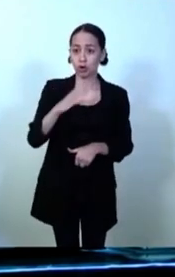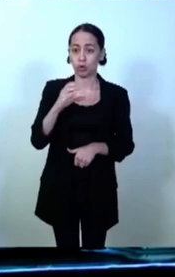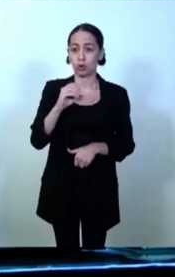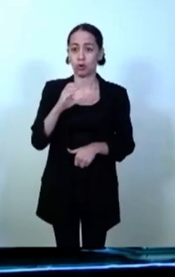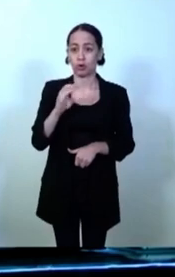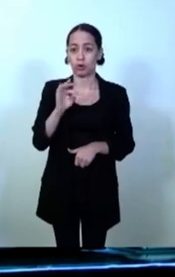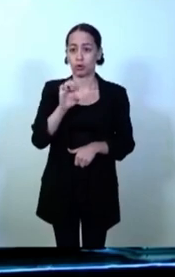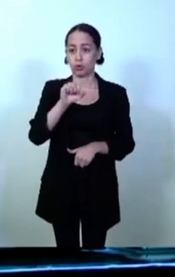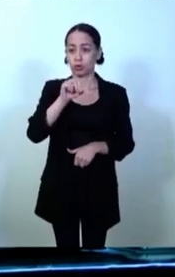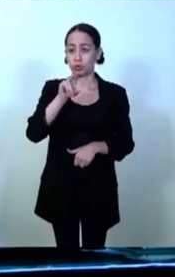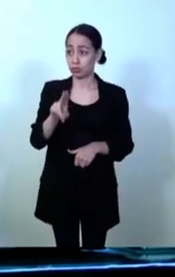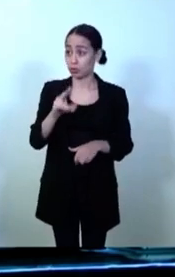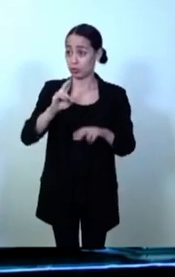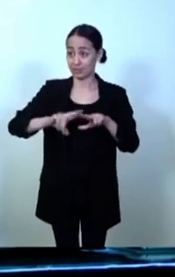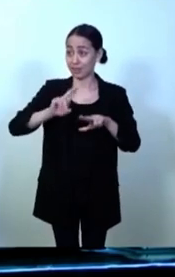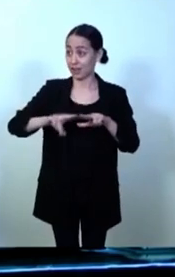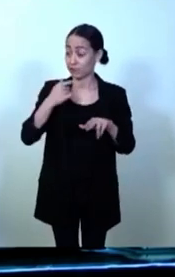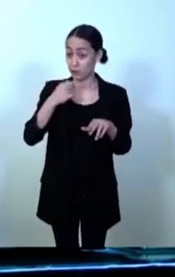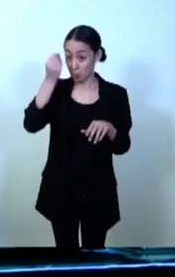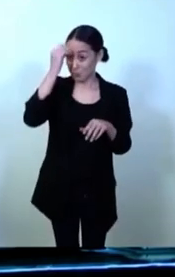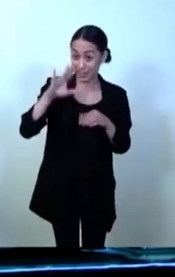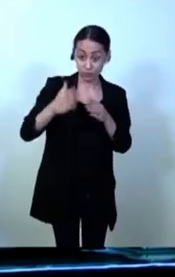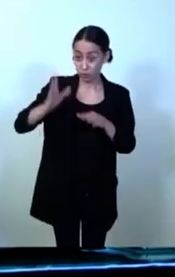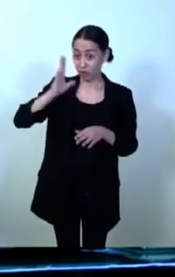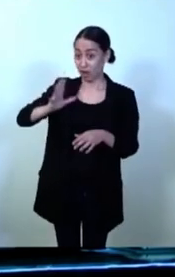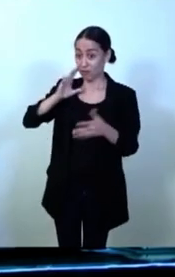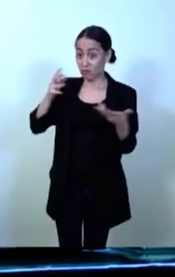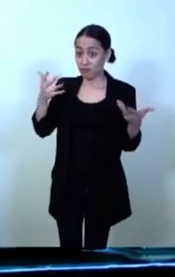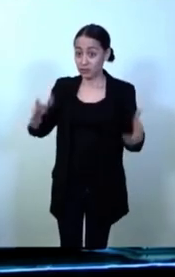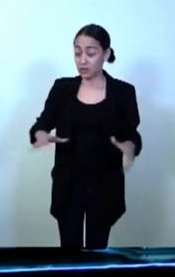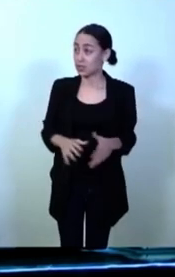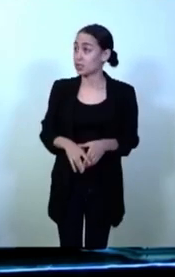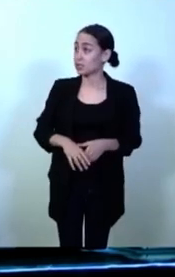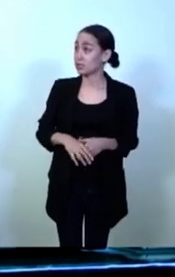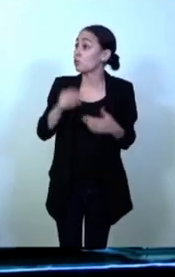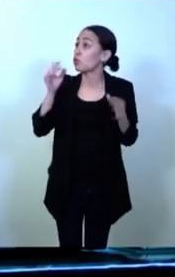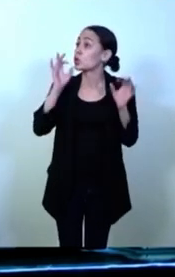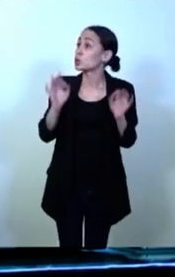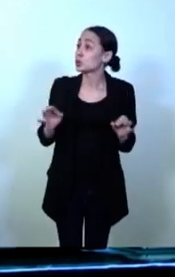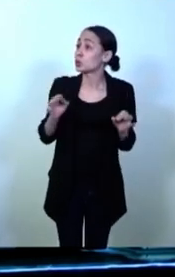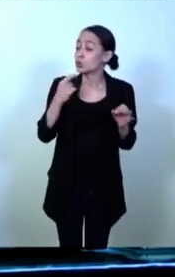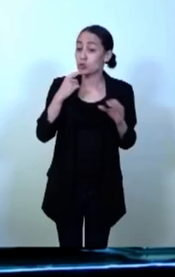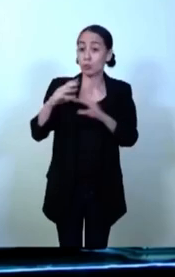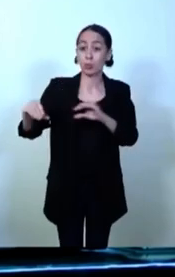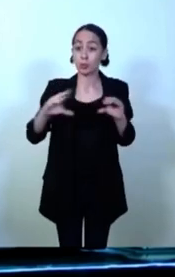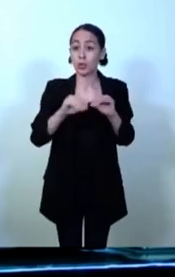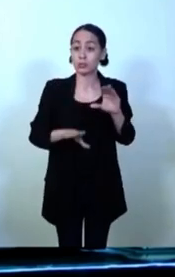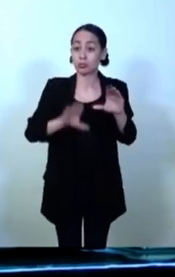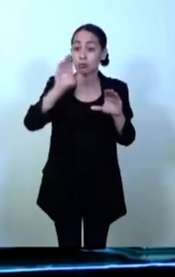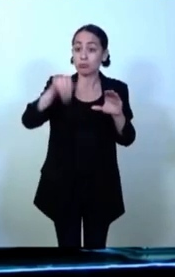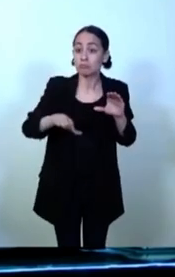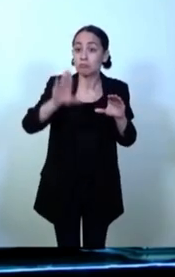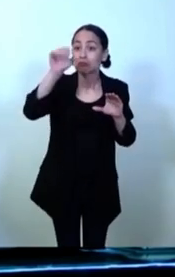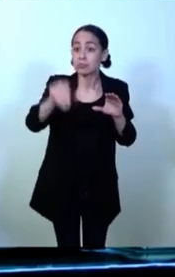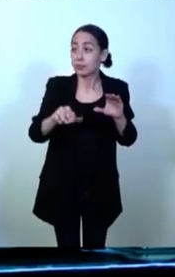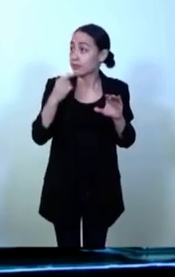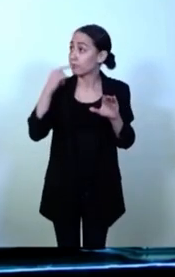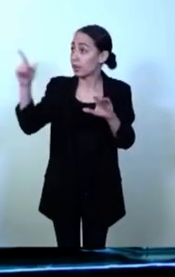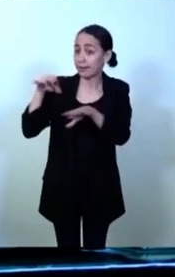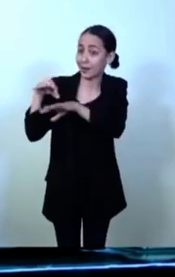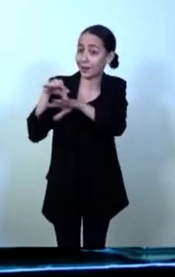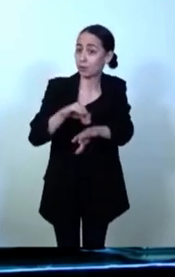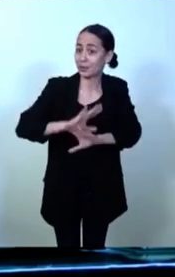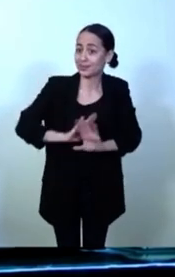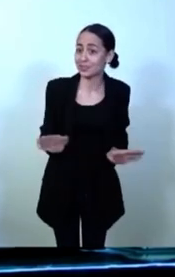aussi. Vous accompagnez finalement, comme nous l'avons fait, l'évolution de la démographie. Vous annoncez aussi l'ouverture d'un